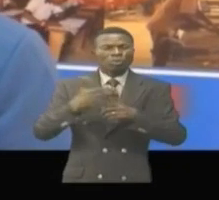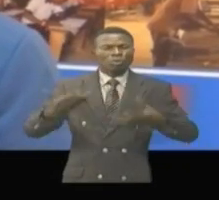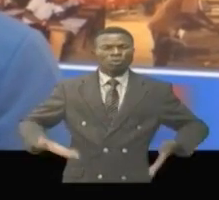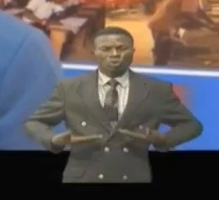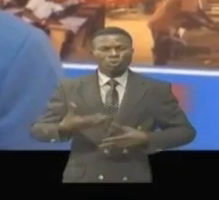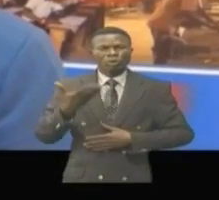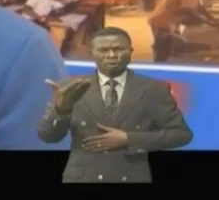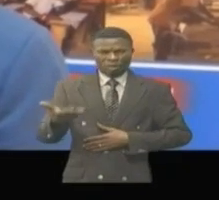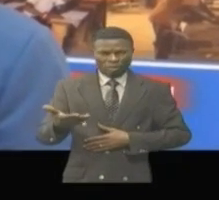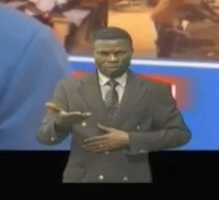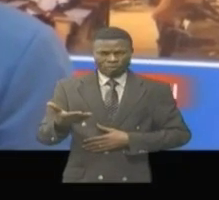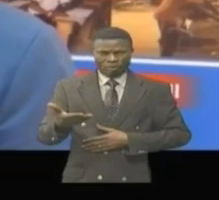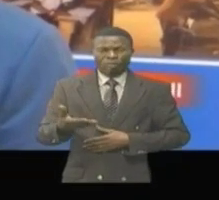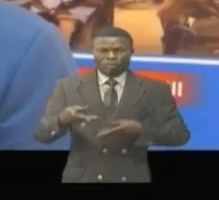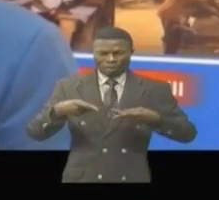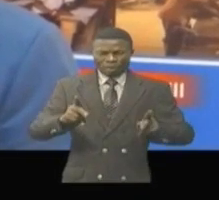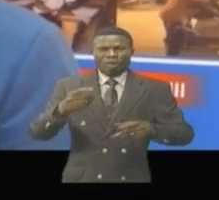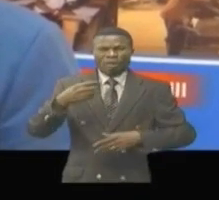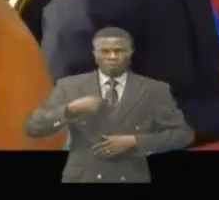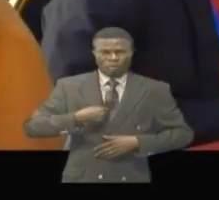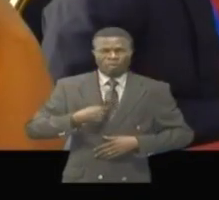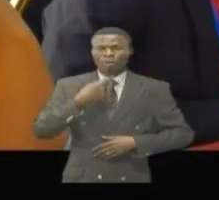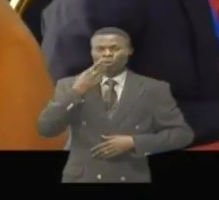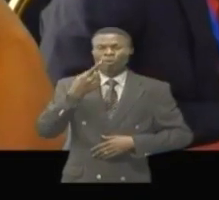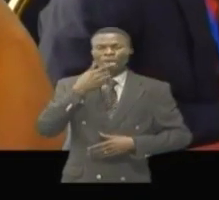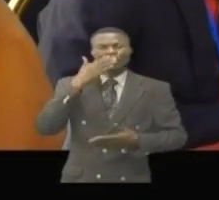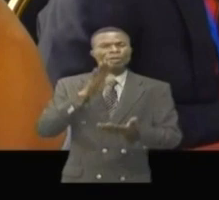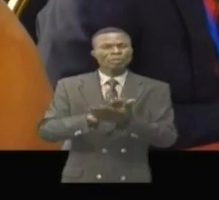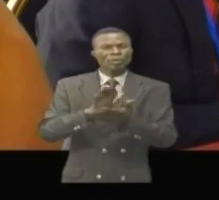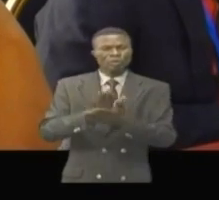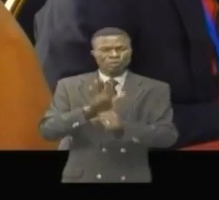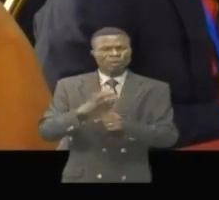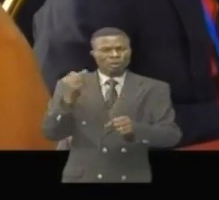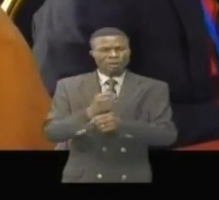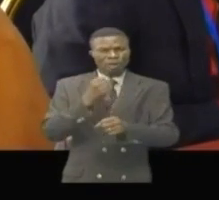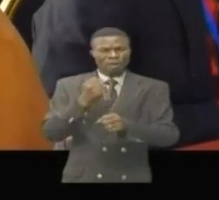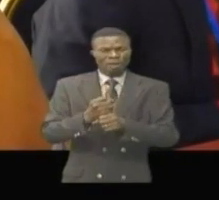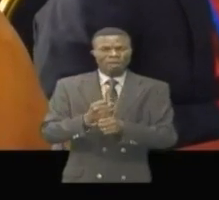égards. Qu'il me soit permis de saluer l'aboutissement des travaux de